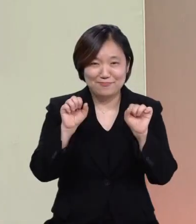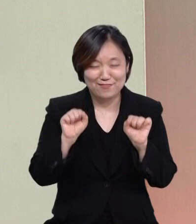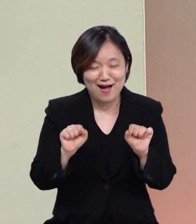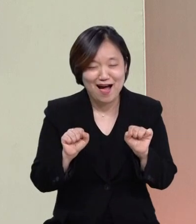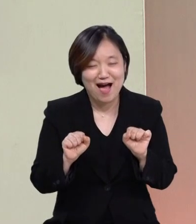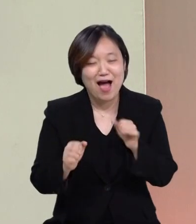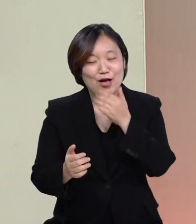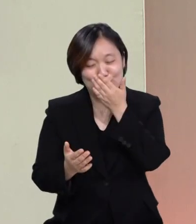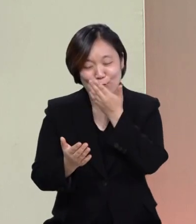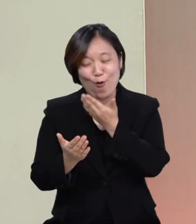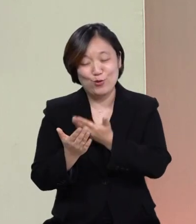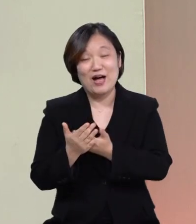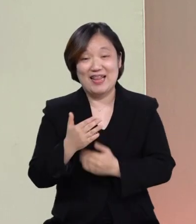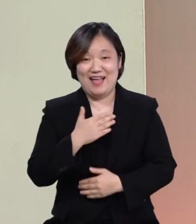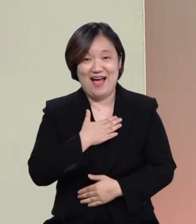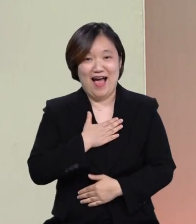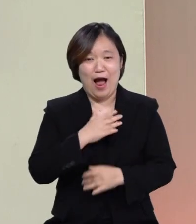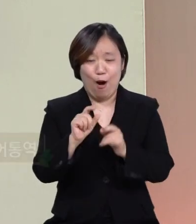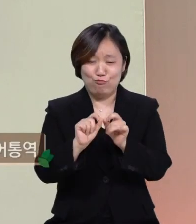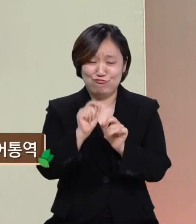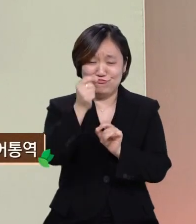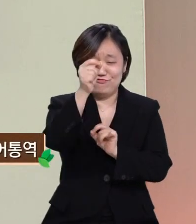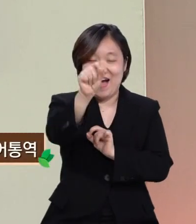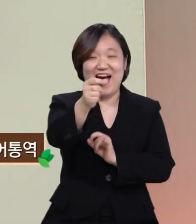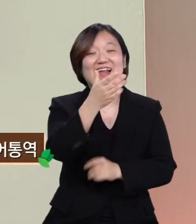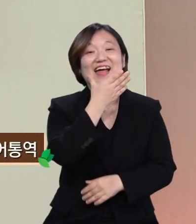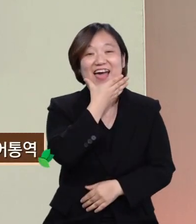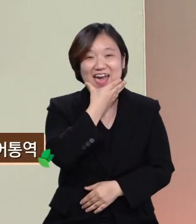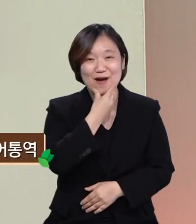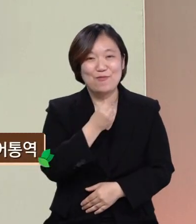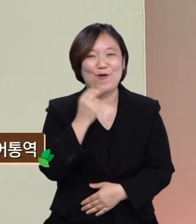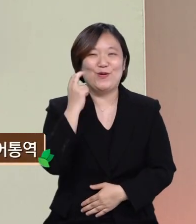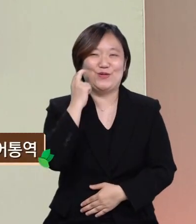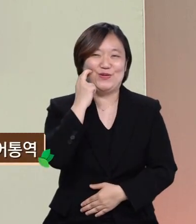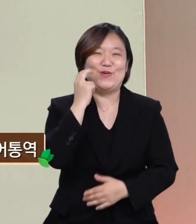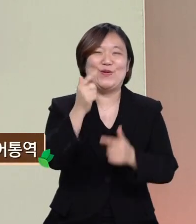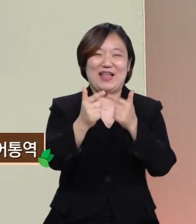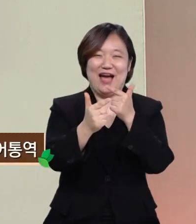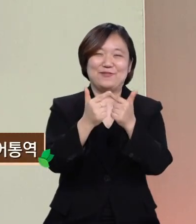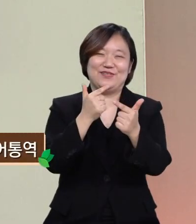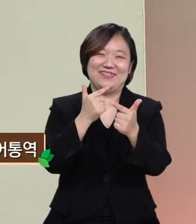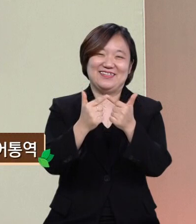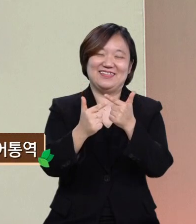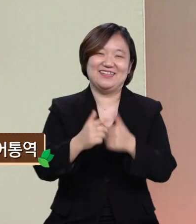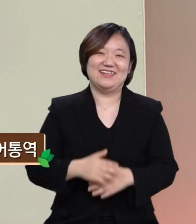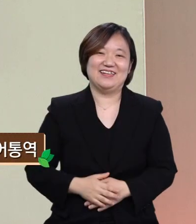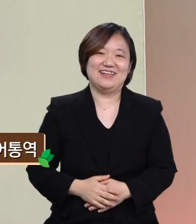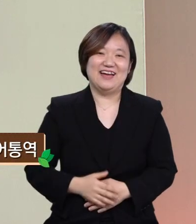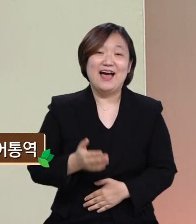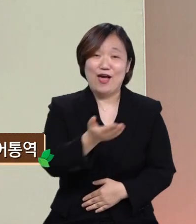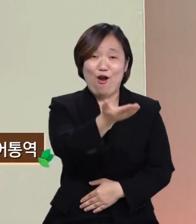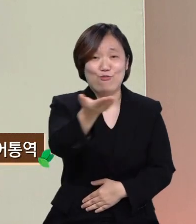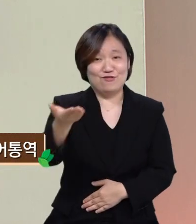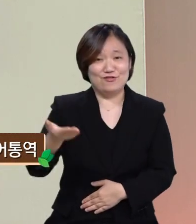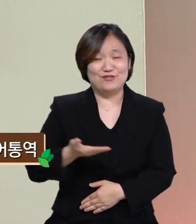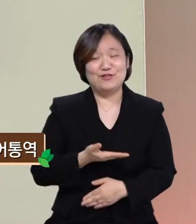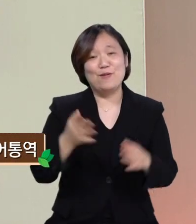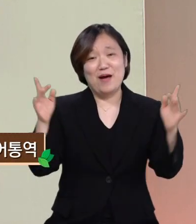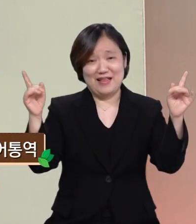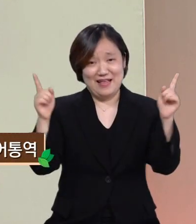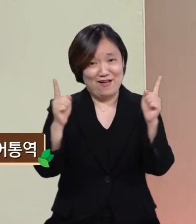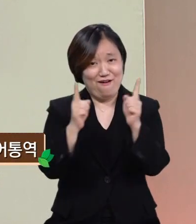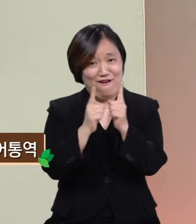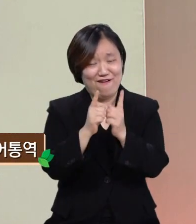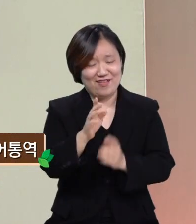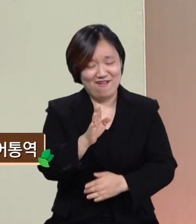안녕하십니까 소중한 나 무한 행복 소나무 시간입니다 여러분 만나 뵙게